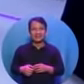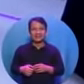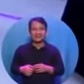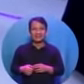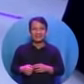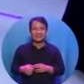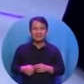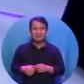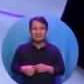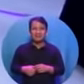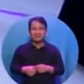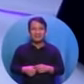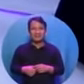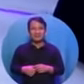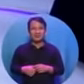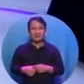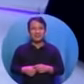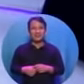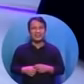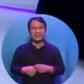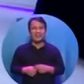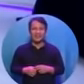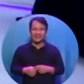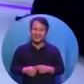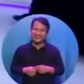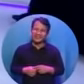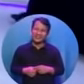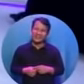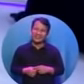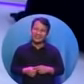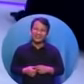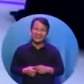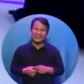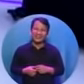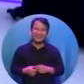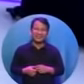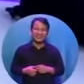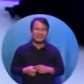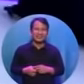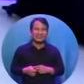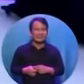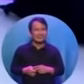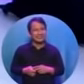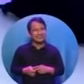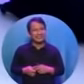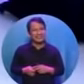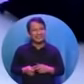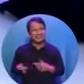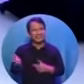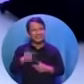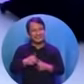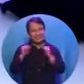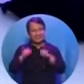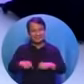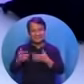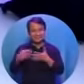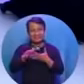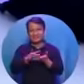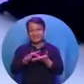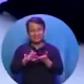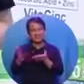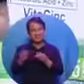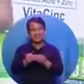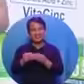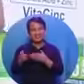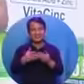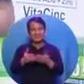Okay? Pili ka. Yumi. Dial ka. Yuki. Kung ano lang meron dyan, bahala na kayo. Huwag nyo